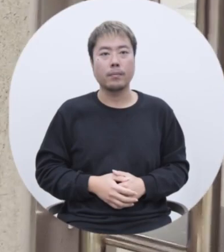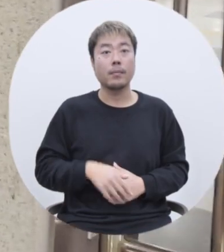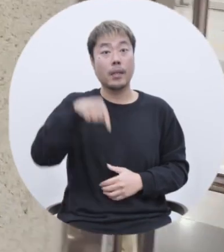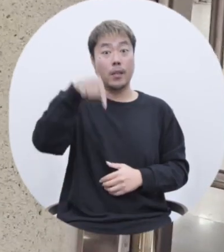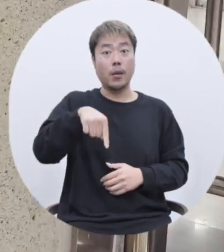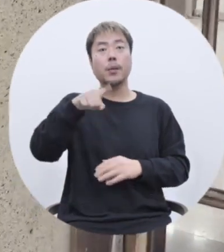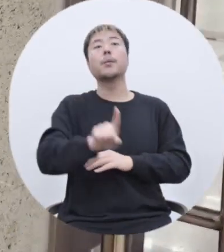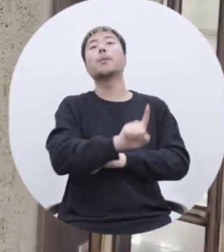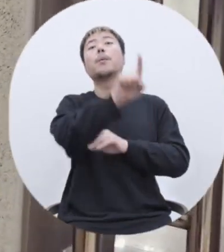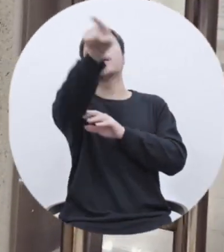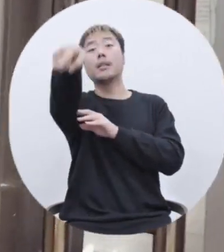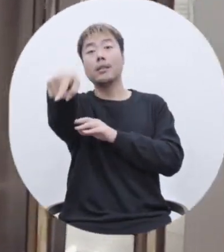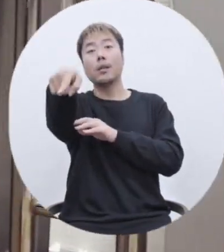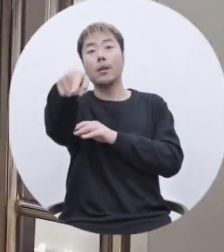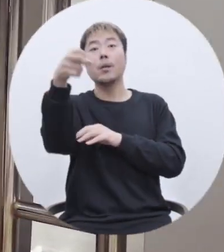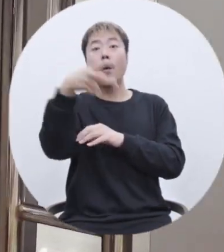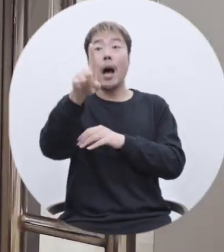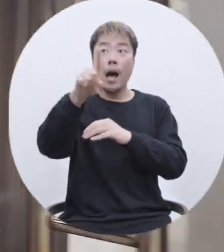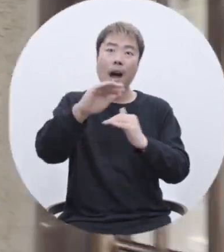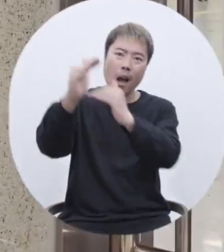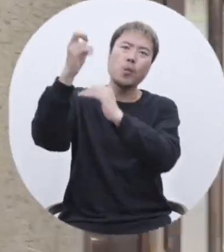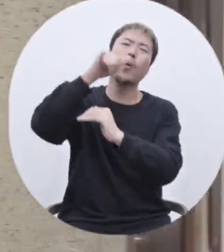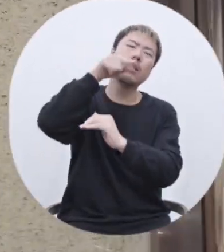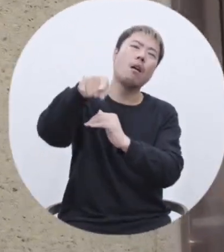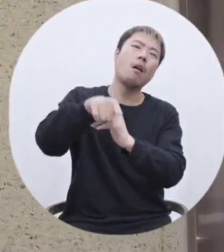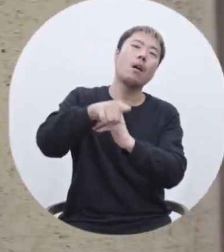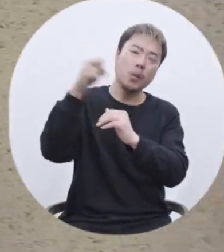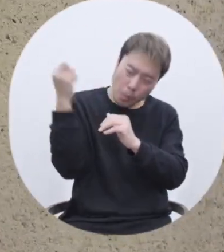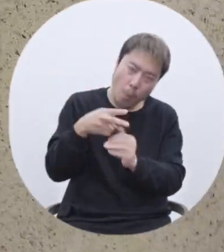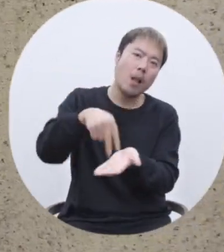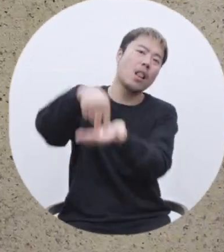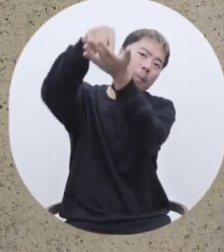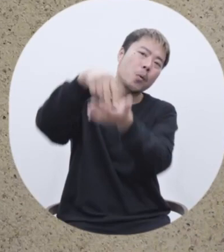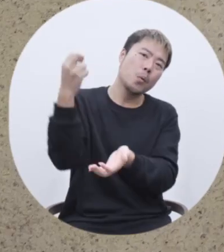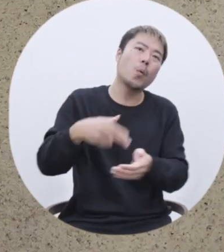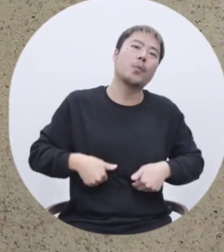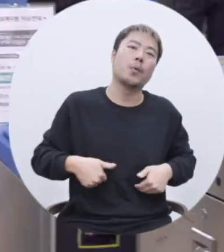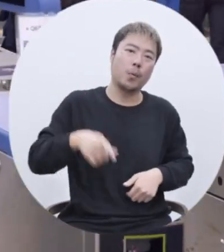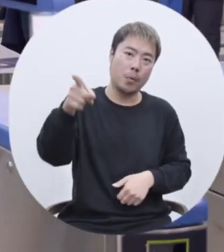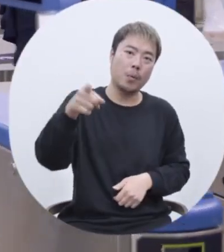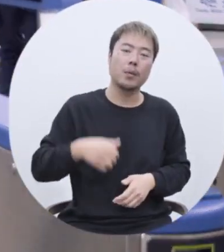하더라고요. 여기서 이제 나가서 저기 또 한 번 더 올라가야 돼서 엘리베이터를 또 타야 돼요.